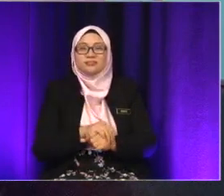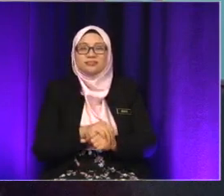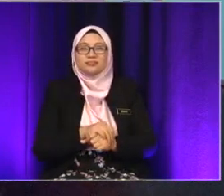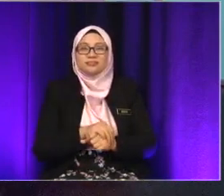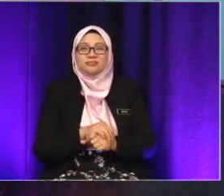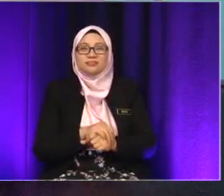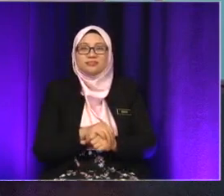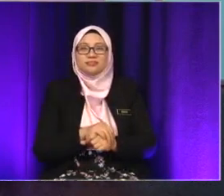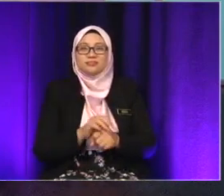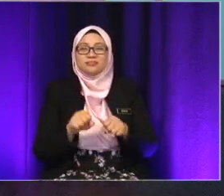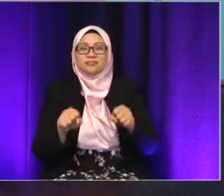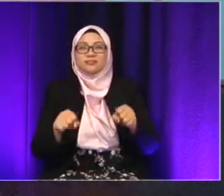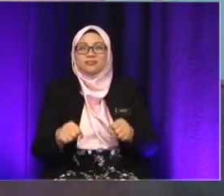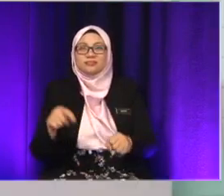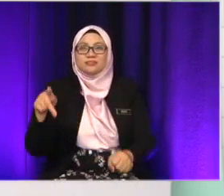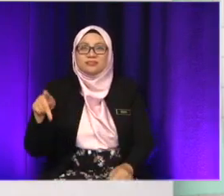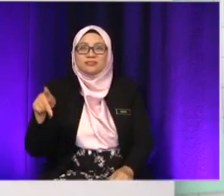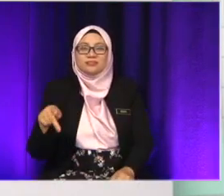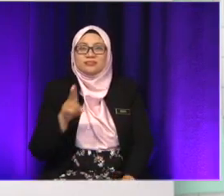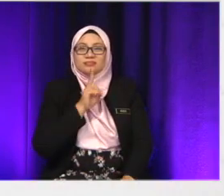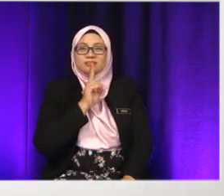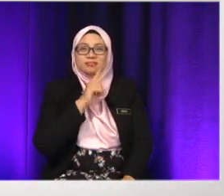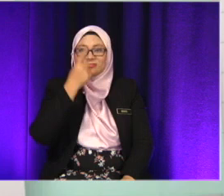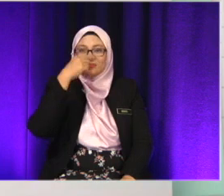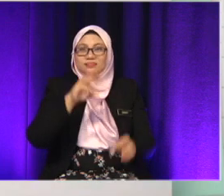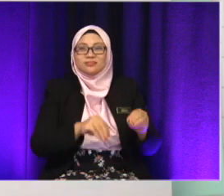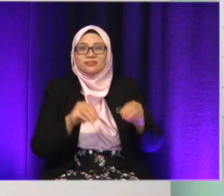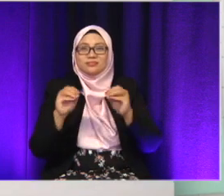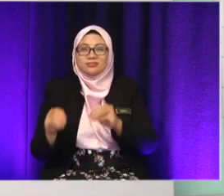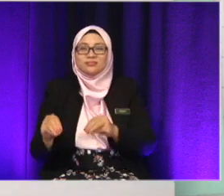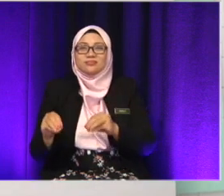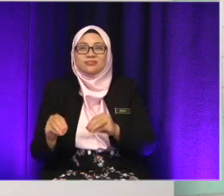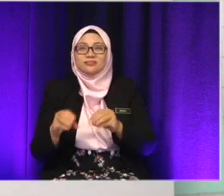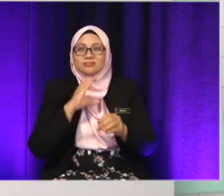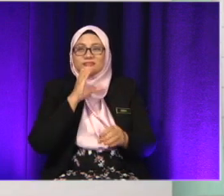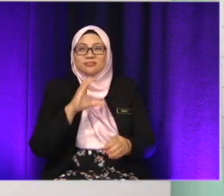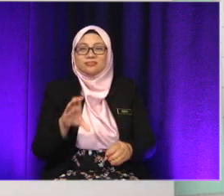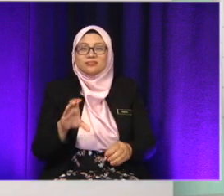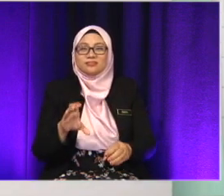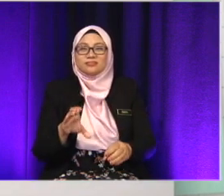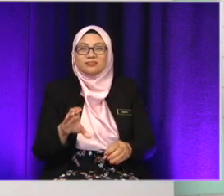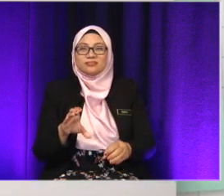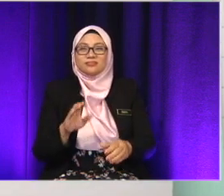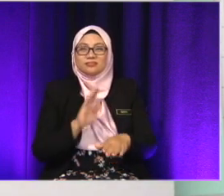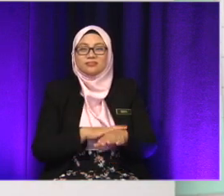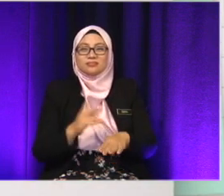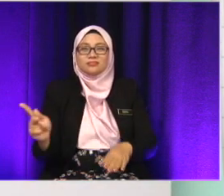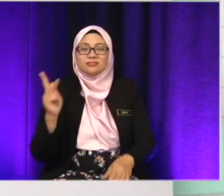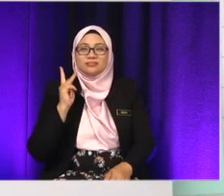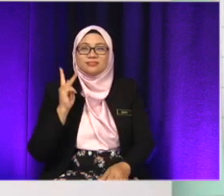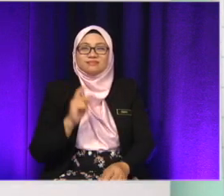cikgu sistem pam hidrolik ni untuk memindahkan daripada cecair kepada kuasa cikgu.